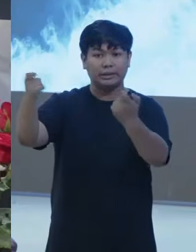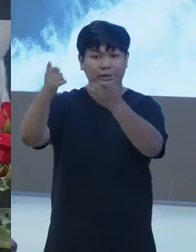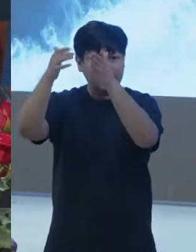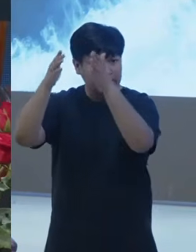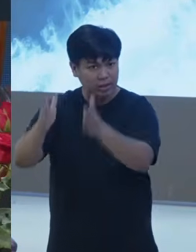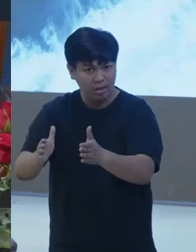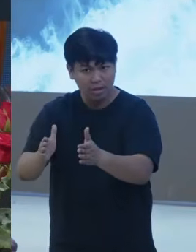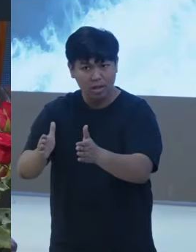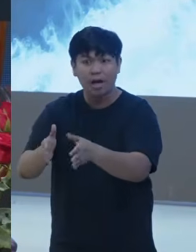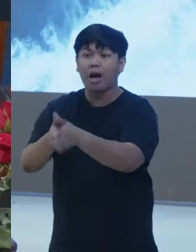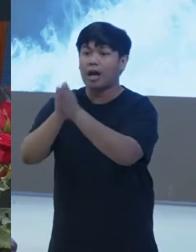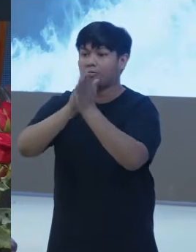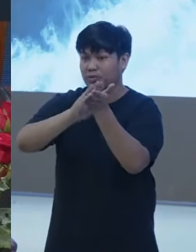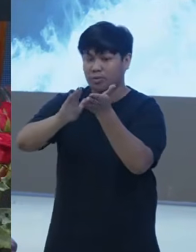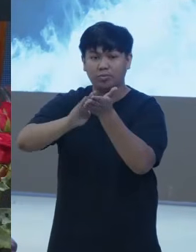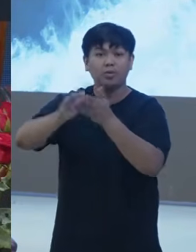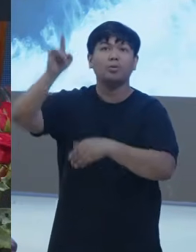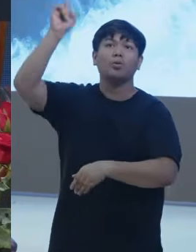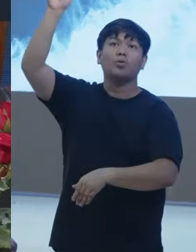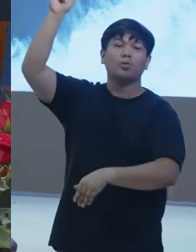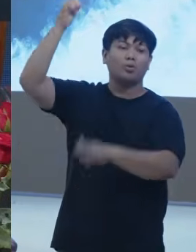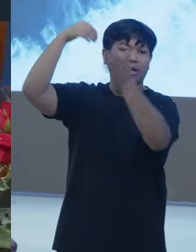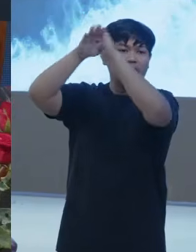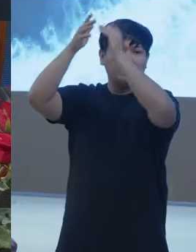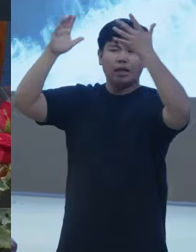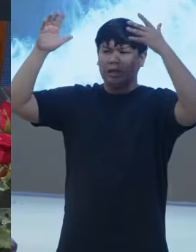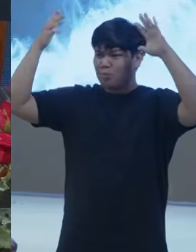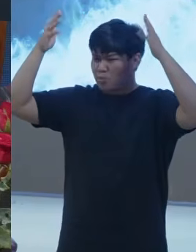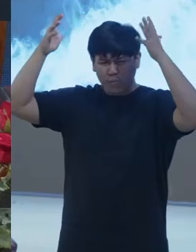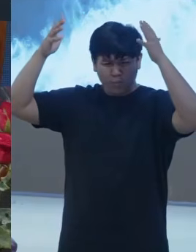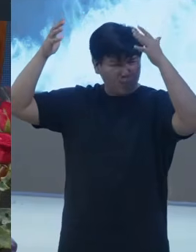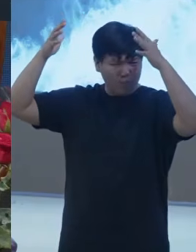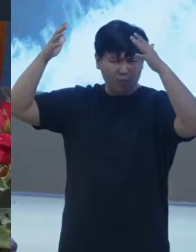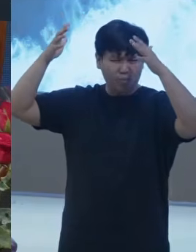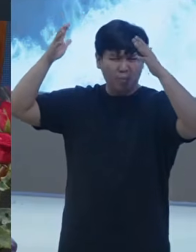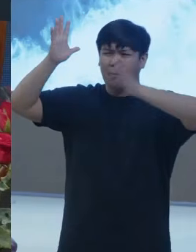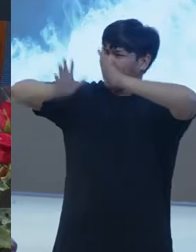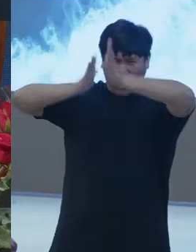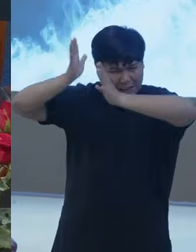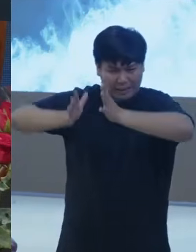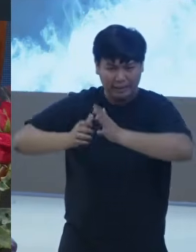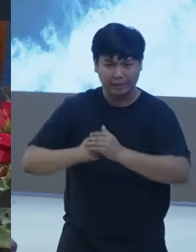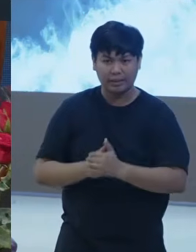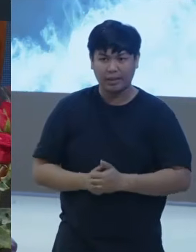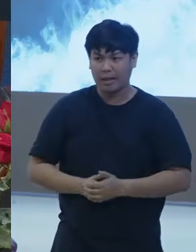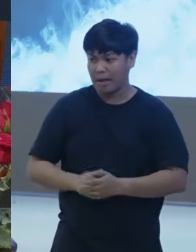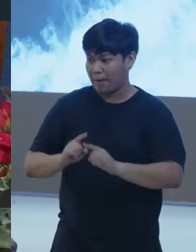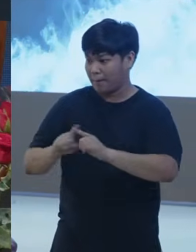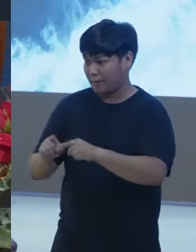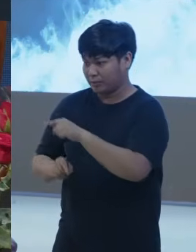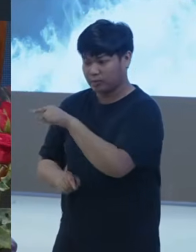Nineveh? Sabi sa verse 11, spoiler alert, no?